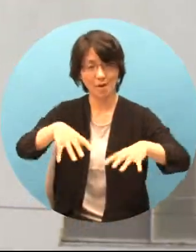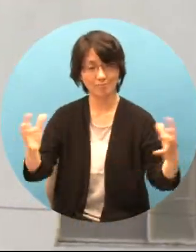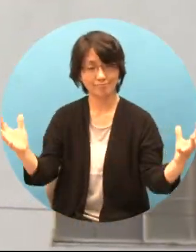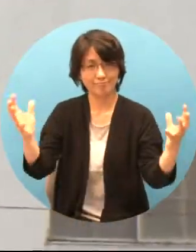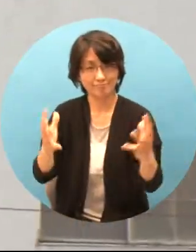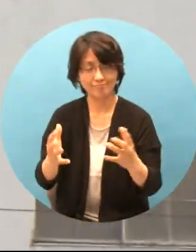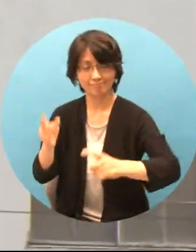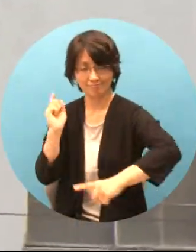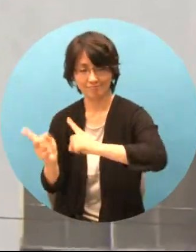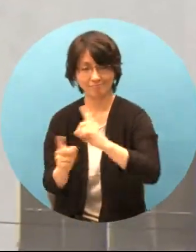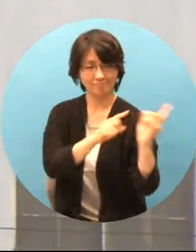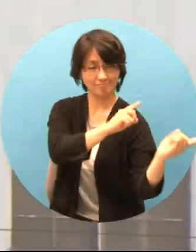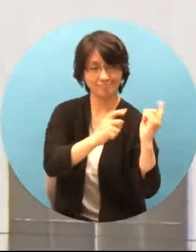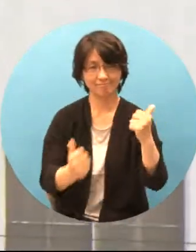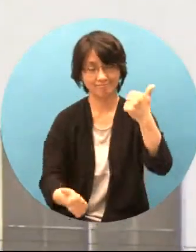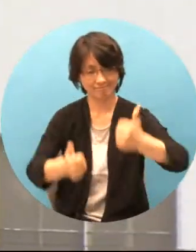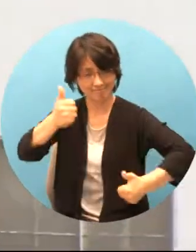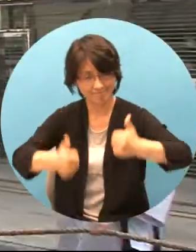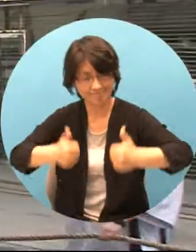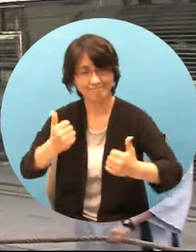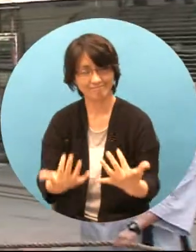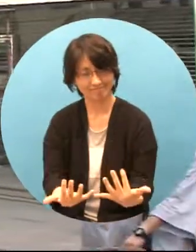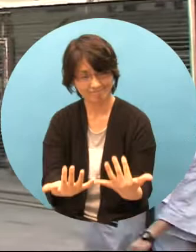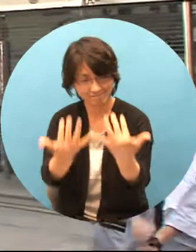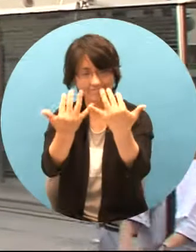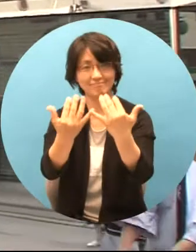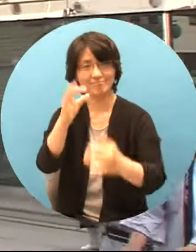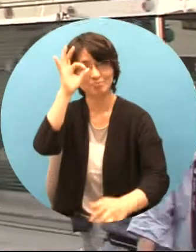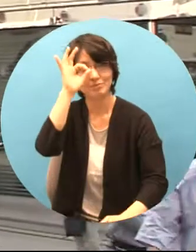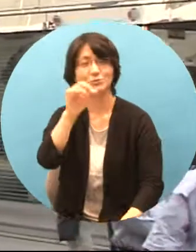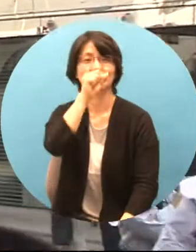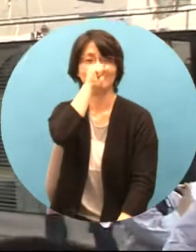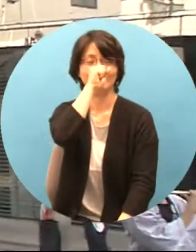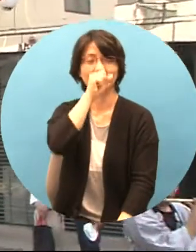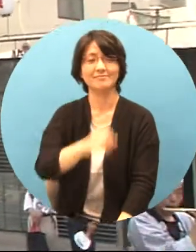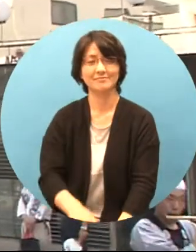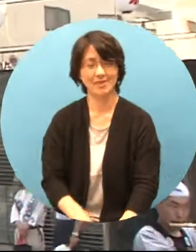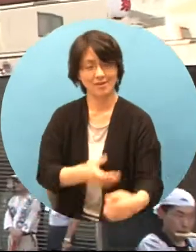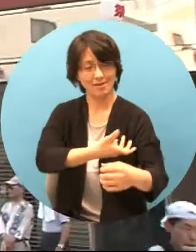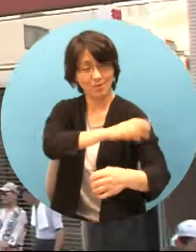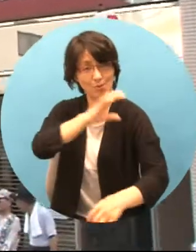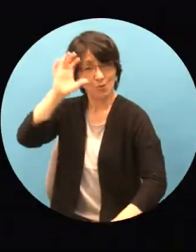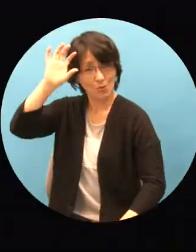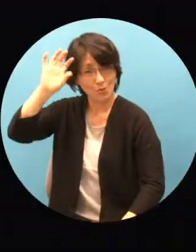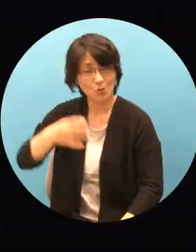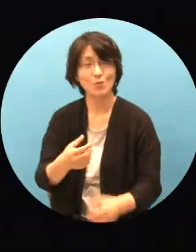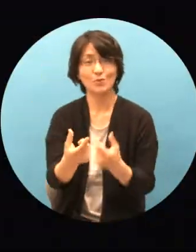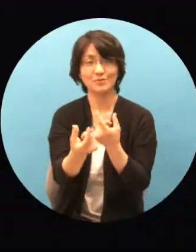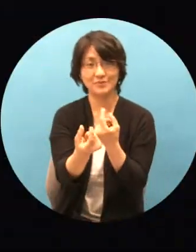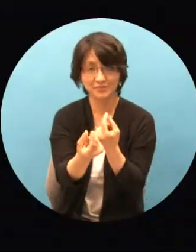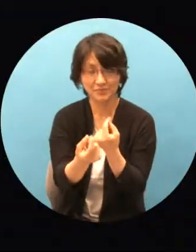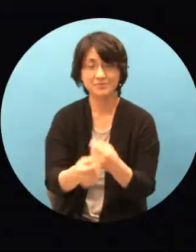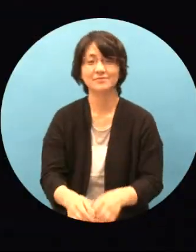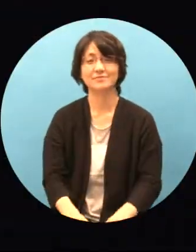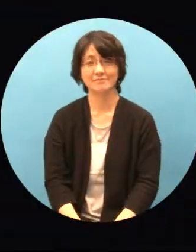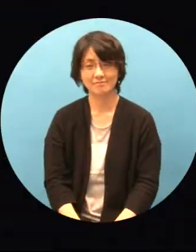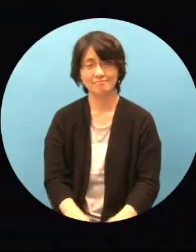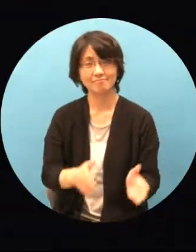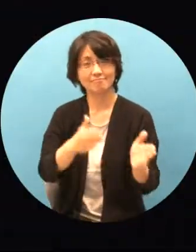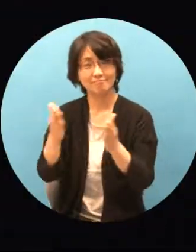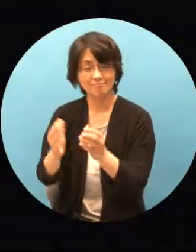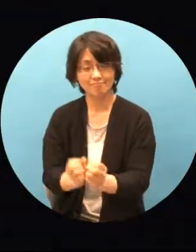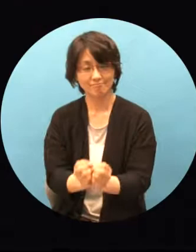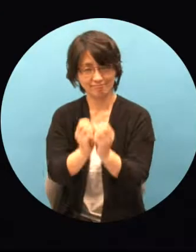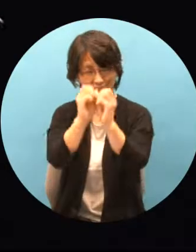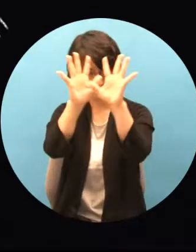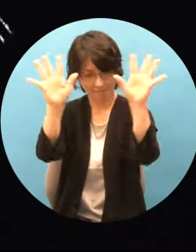太鼓の叩き合いを行います。これは必見です。 迫力がありそうですね。そして大花火大会はいかが